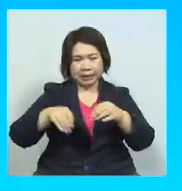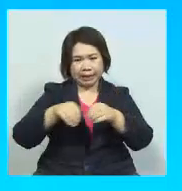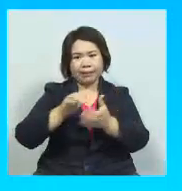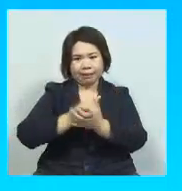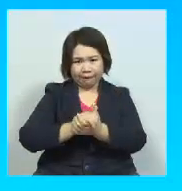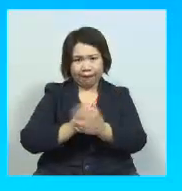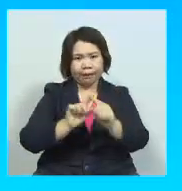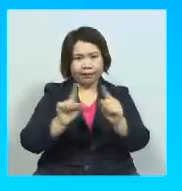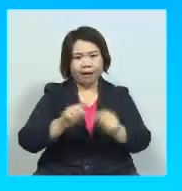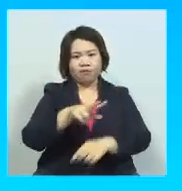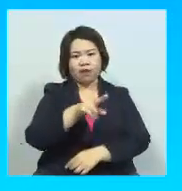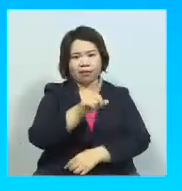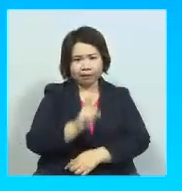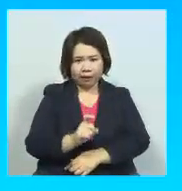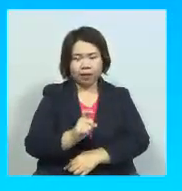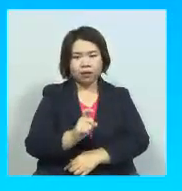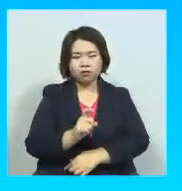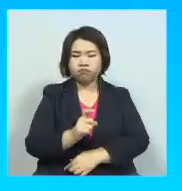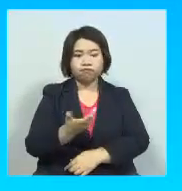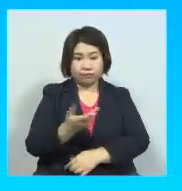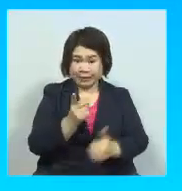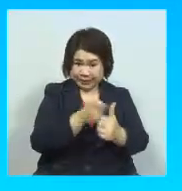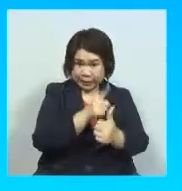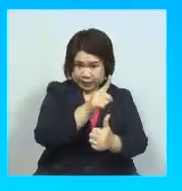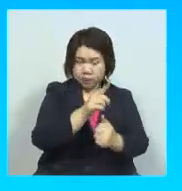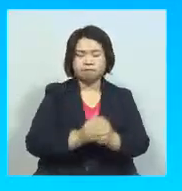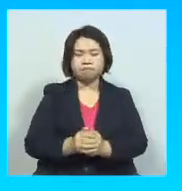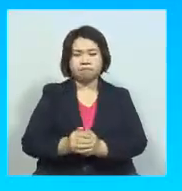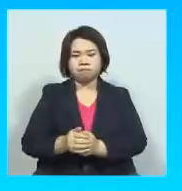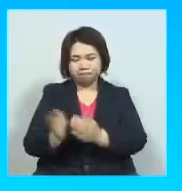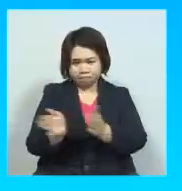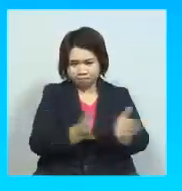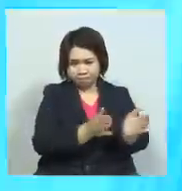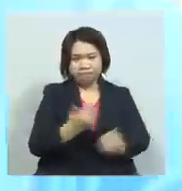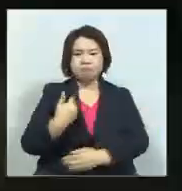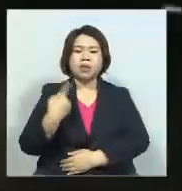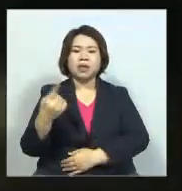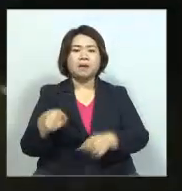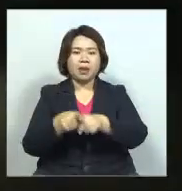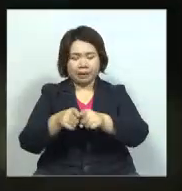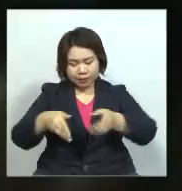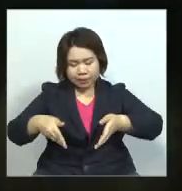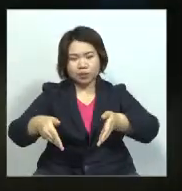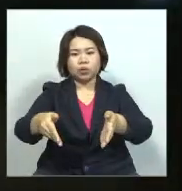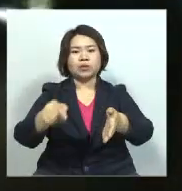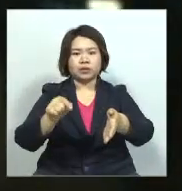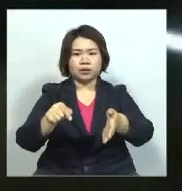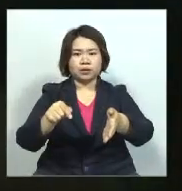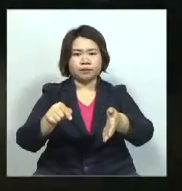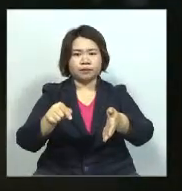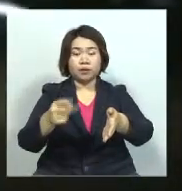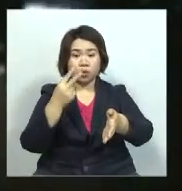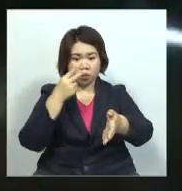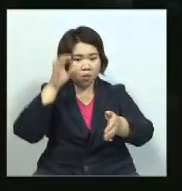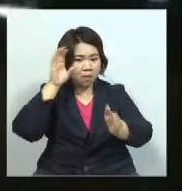านแต่ว่าแฟนมาเสียชีวิตก่อนค่ะอันนี้คือเหตุการณ์แรกนะคะมีอีกหนึ่งเหตุการณ์ค่ะเกิดขึ้นบนท้องถนนเหมือนกัน